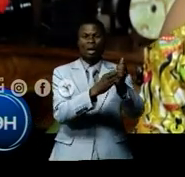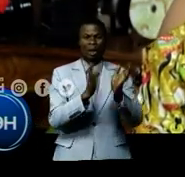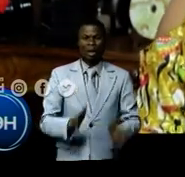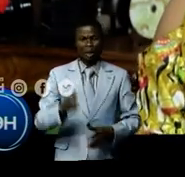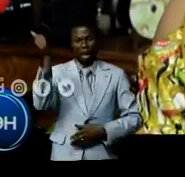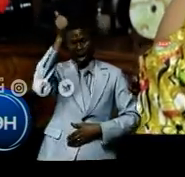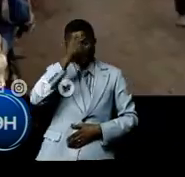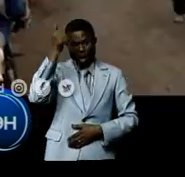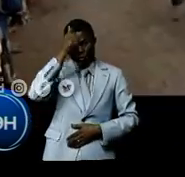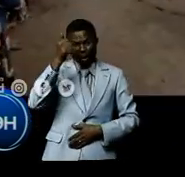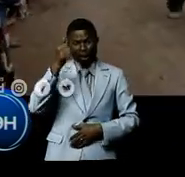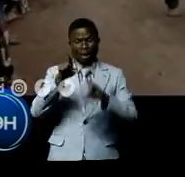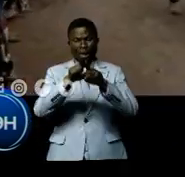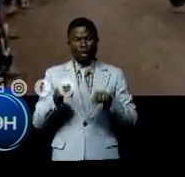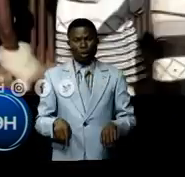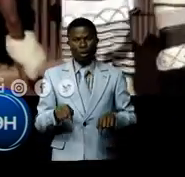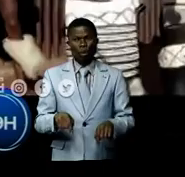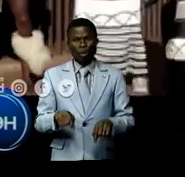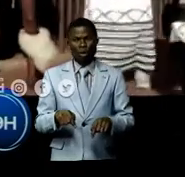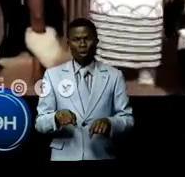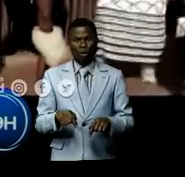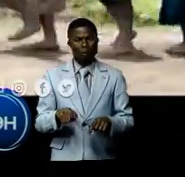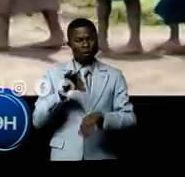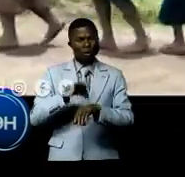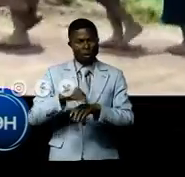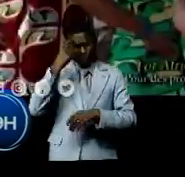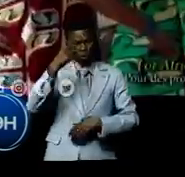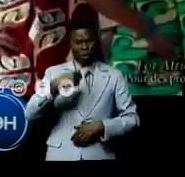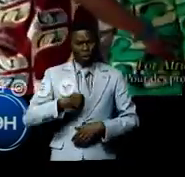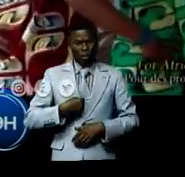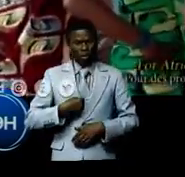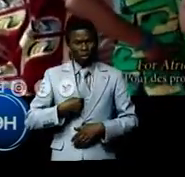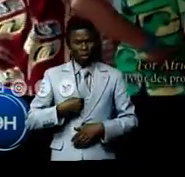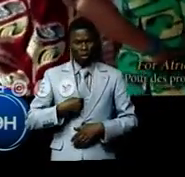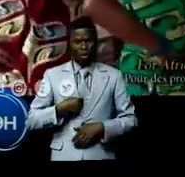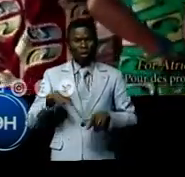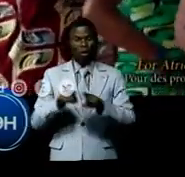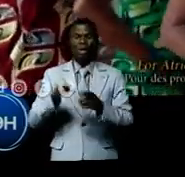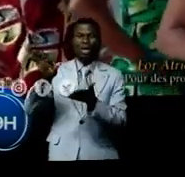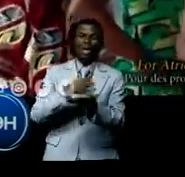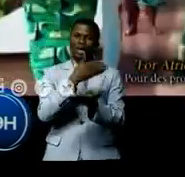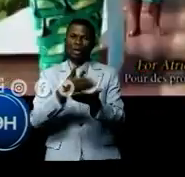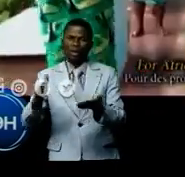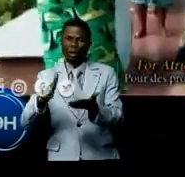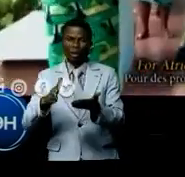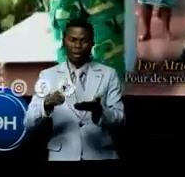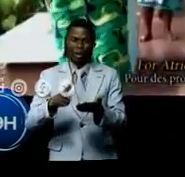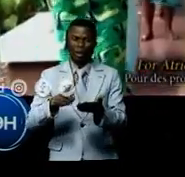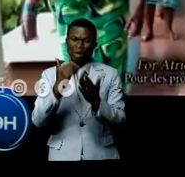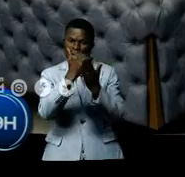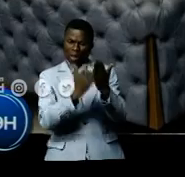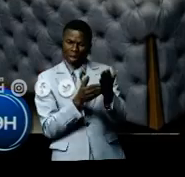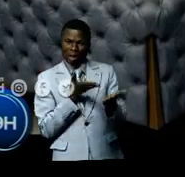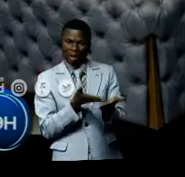l'Afrique. Et aujourd'hui, c'était une opportunité pour moi, comme dans les chansons que nous venons de présenter